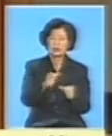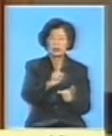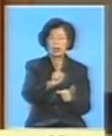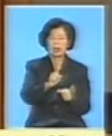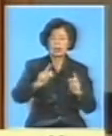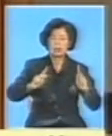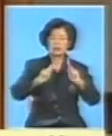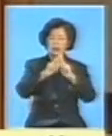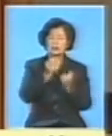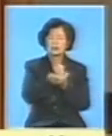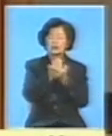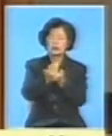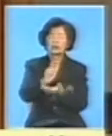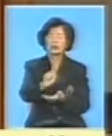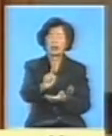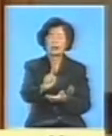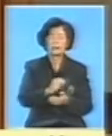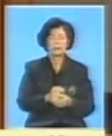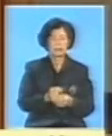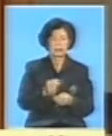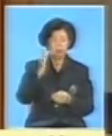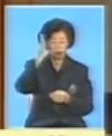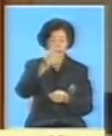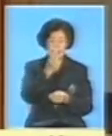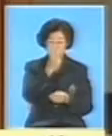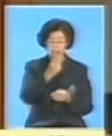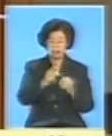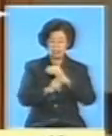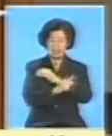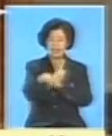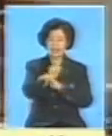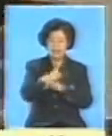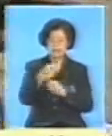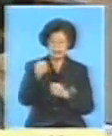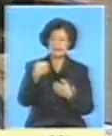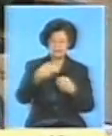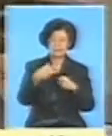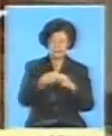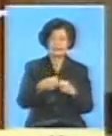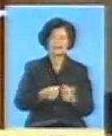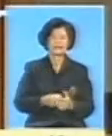ตรงนี้อยู่ที่ไหนผมไม่เข้าใจต่อไปนี้ถ้าเห็นที่ไหนและเขตไหนแล้วก็เป็นเรื่อง